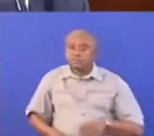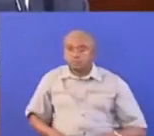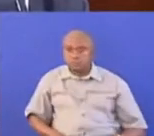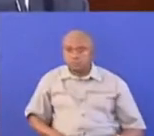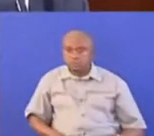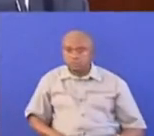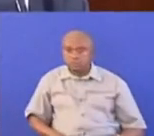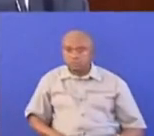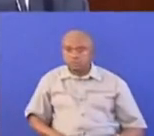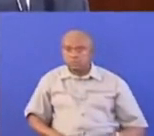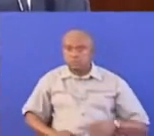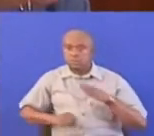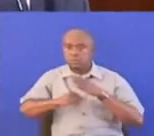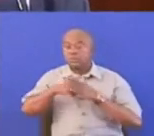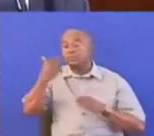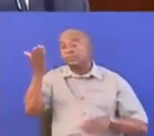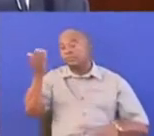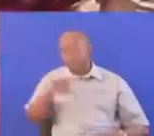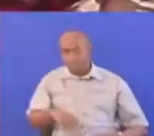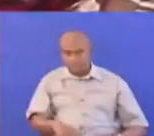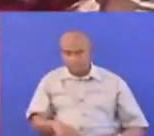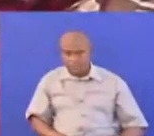mkono azimio hili. Asante.